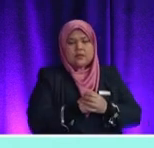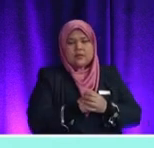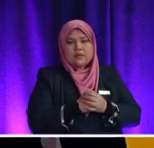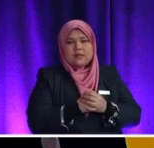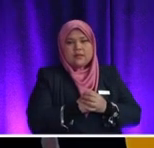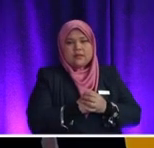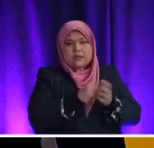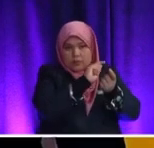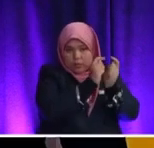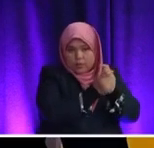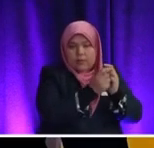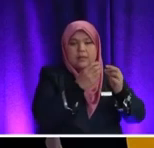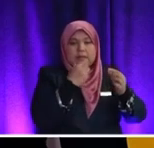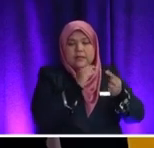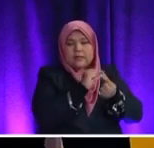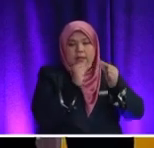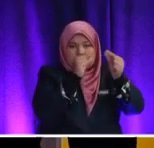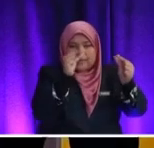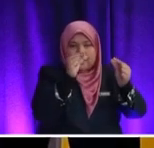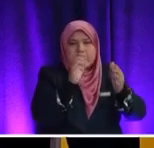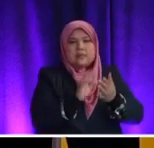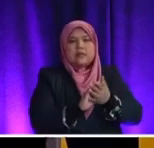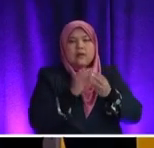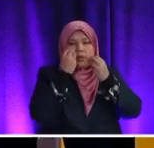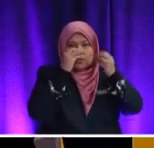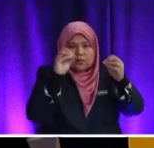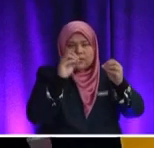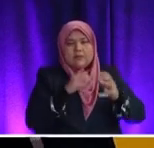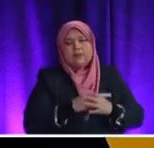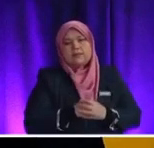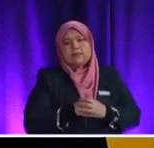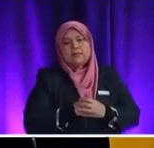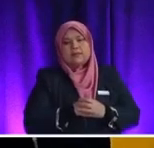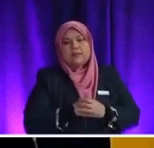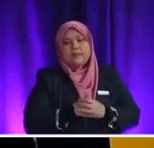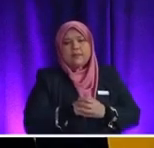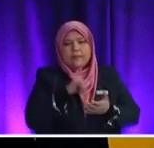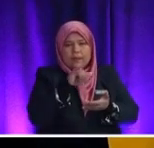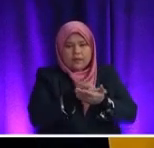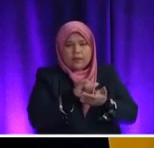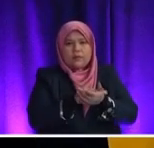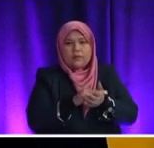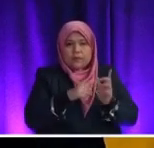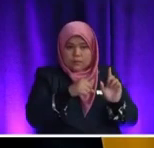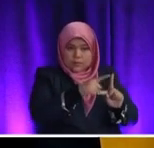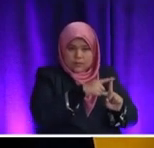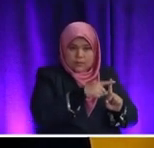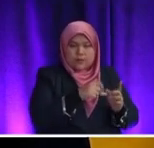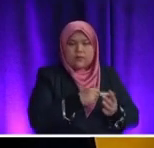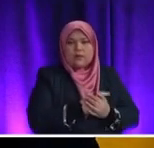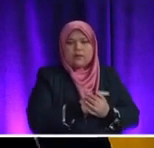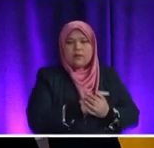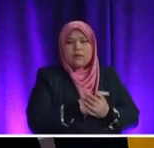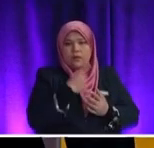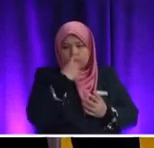guess save YouTube unsalt SUV Allah oke itu untuk Terminal positif oke oke kita